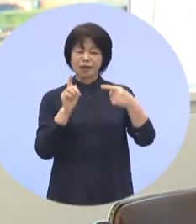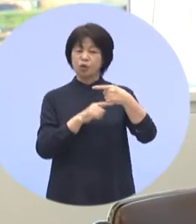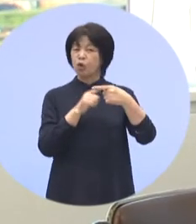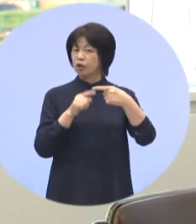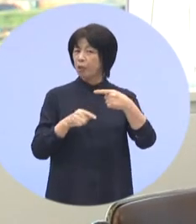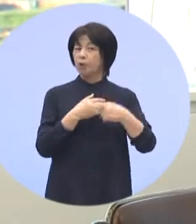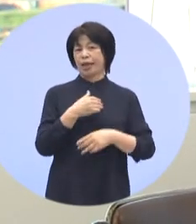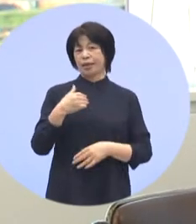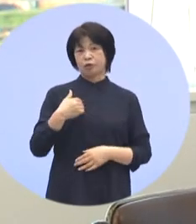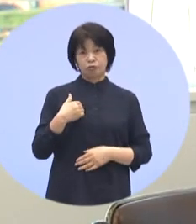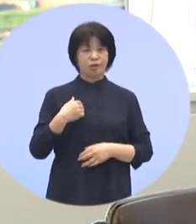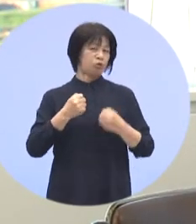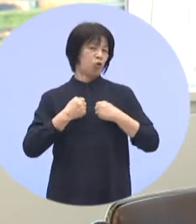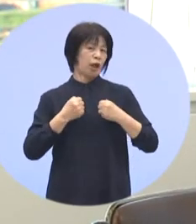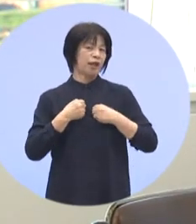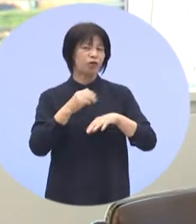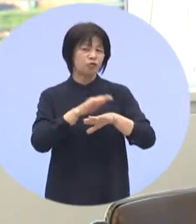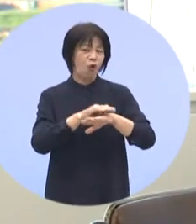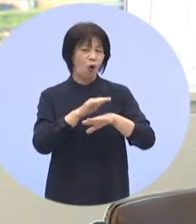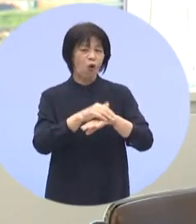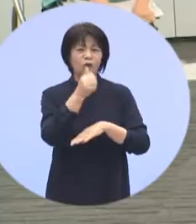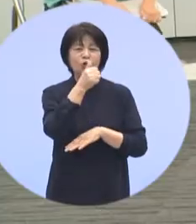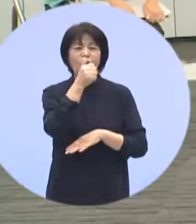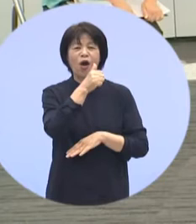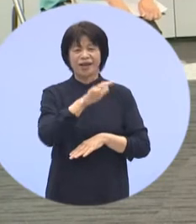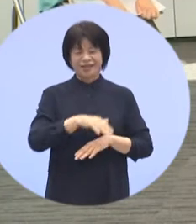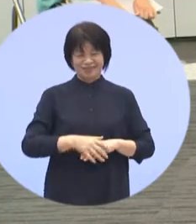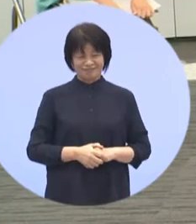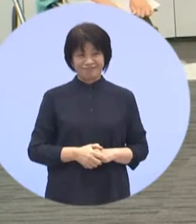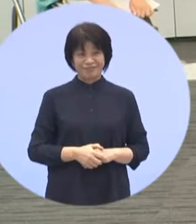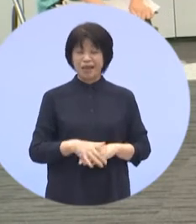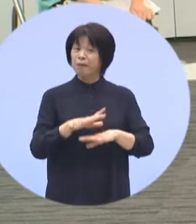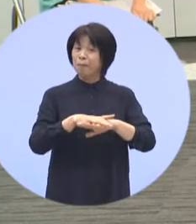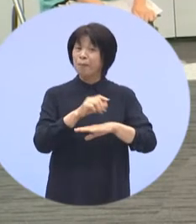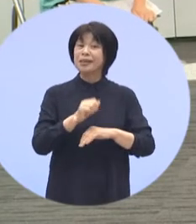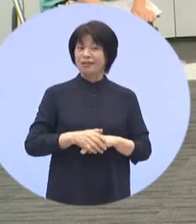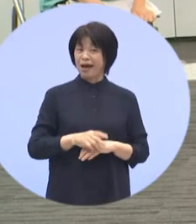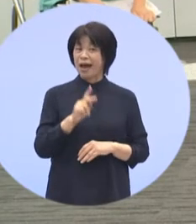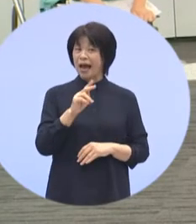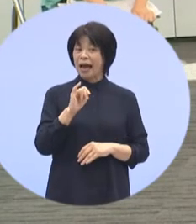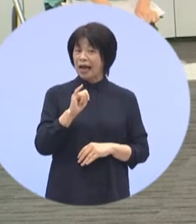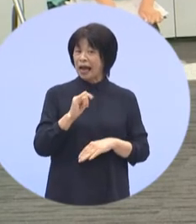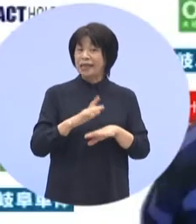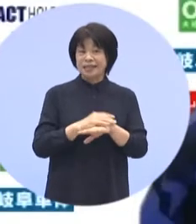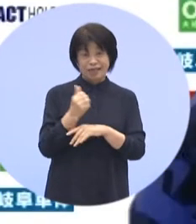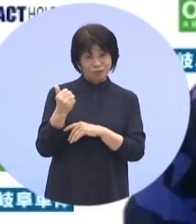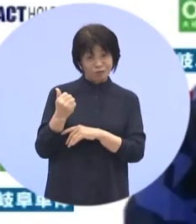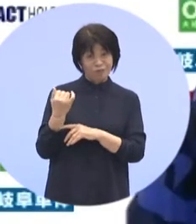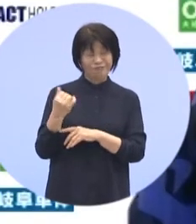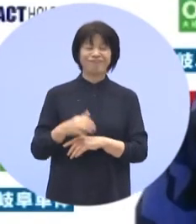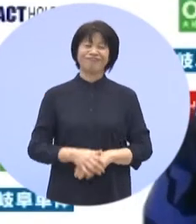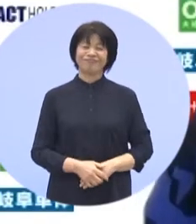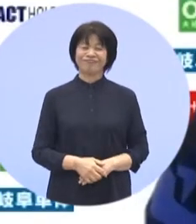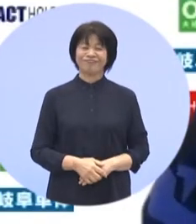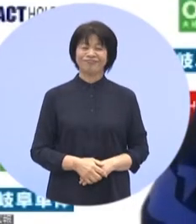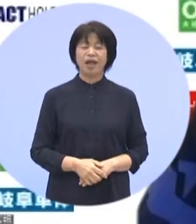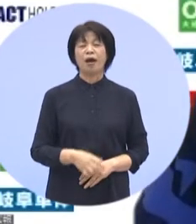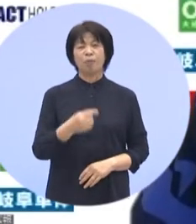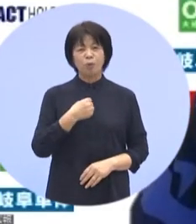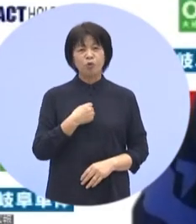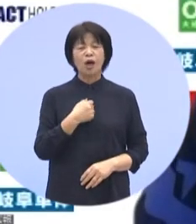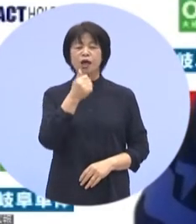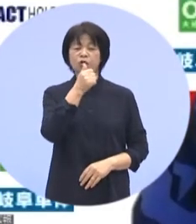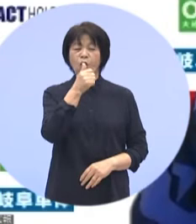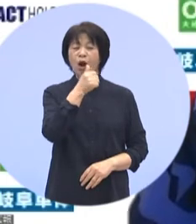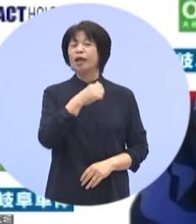トレーニング方法を紹介していただきたいと思います。まずは甲斐選手。 はい、僕が紹